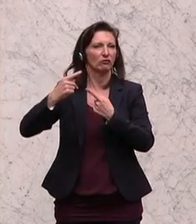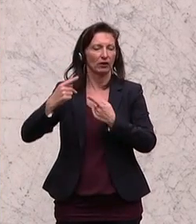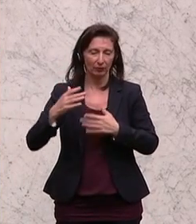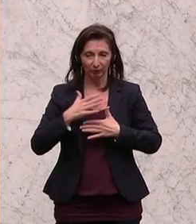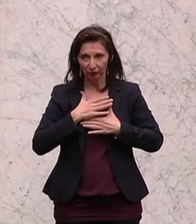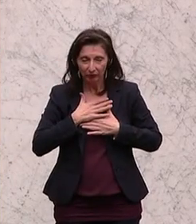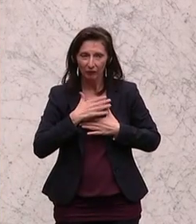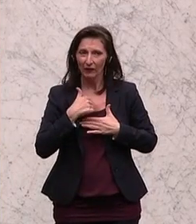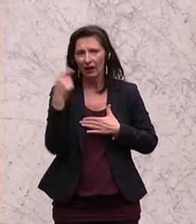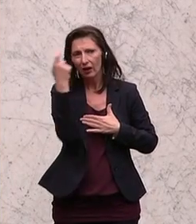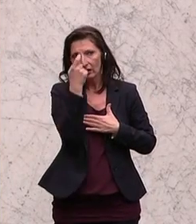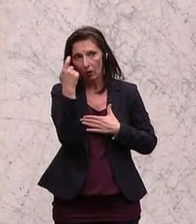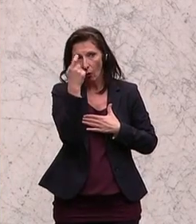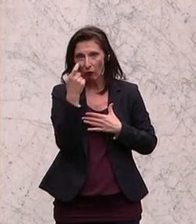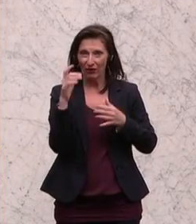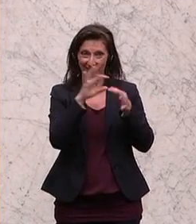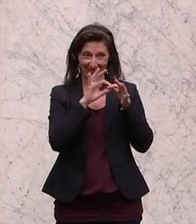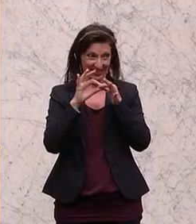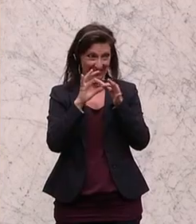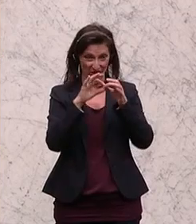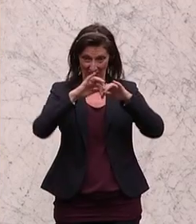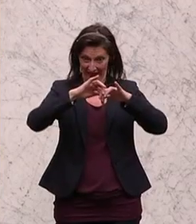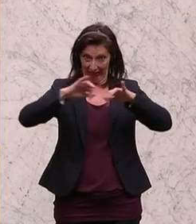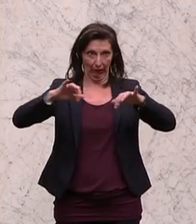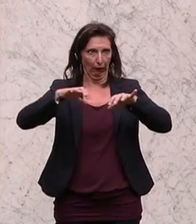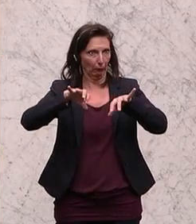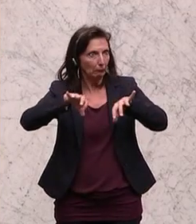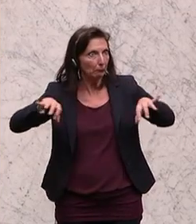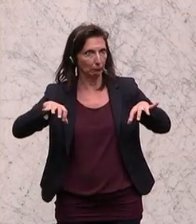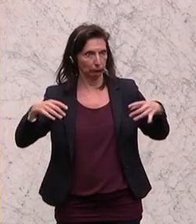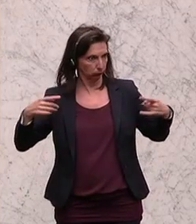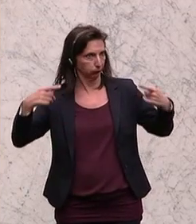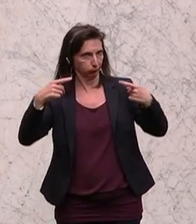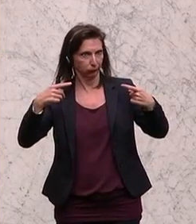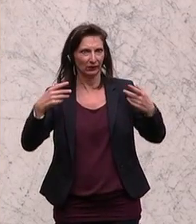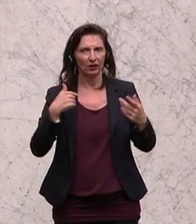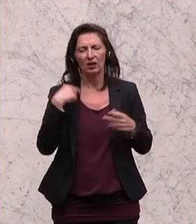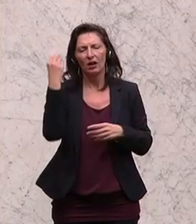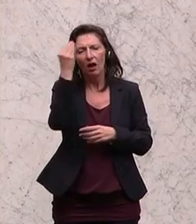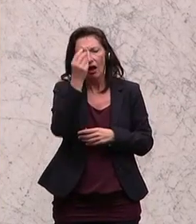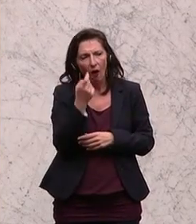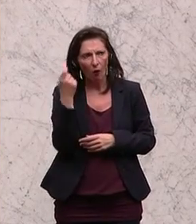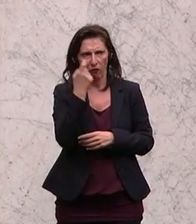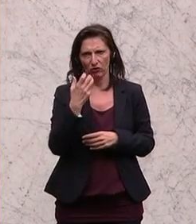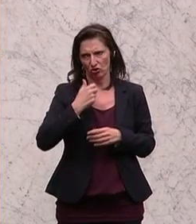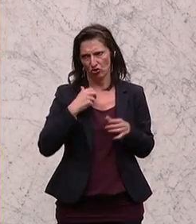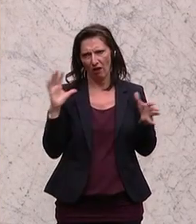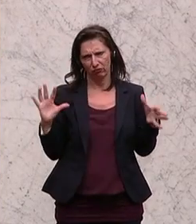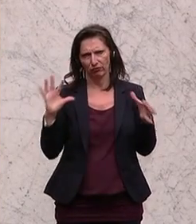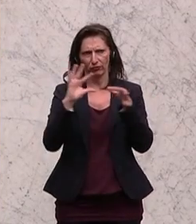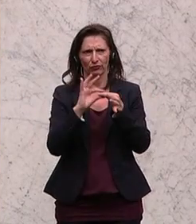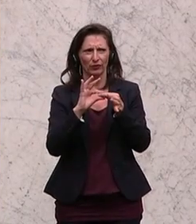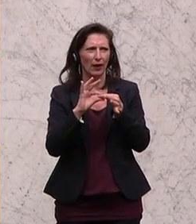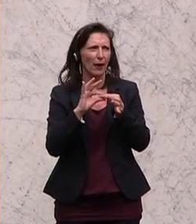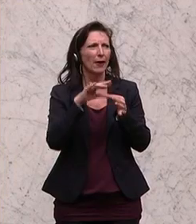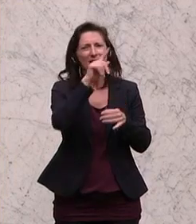diese gesellschaftlichen Risse zu kitten und sich auf ihre demokratischen Stärken zu besinnen. Denn trotz des